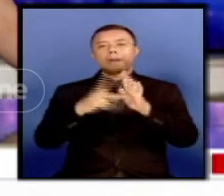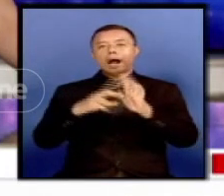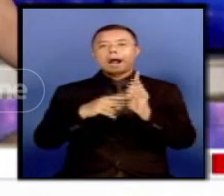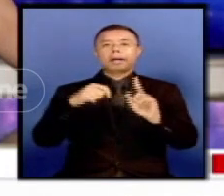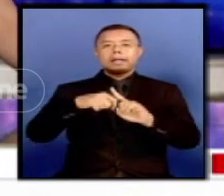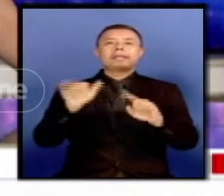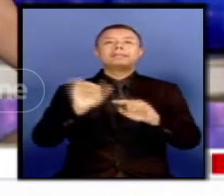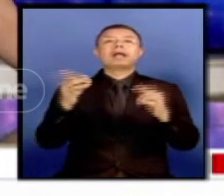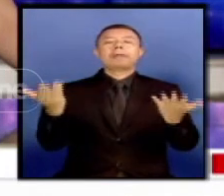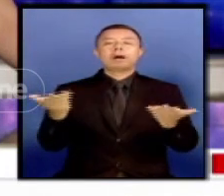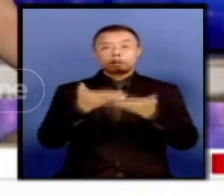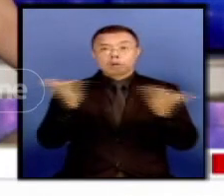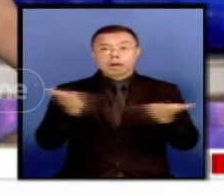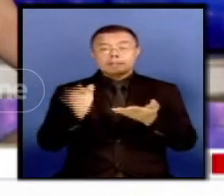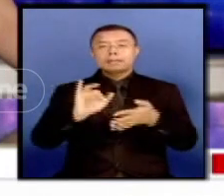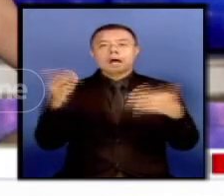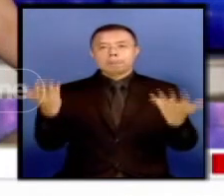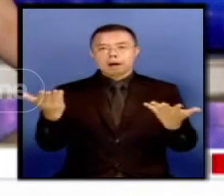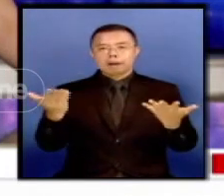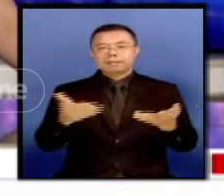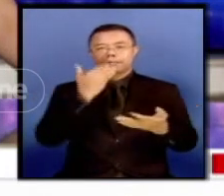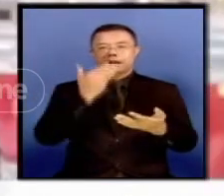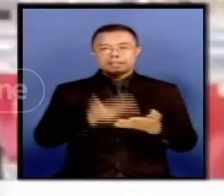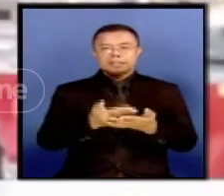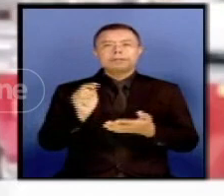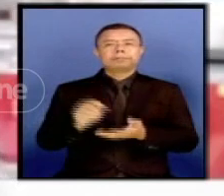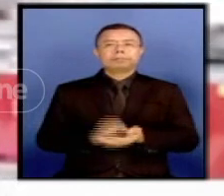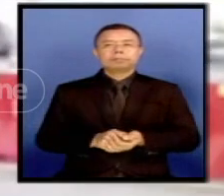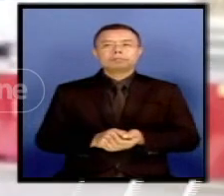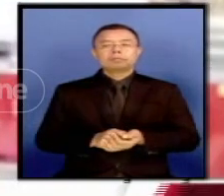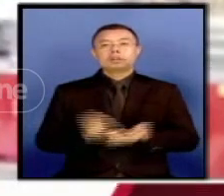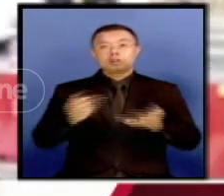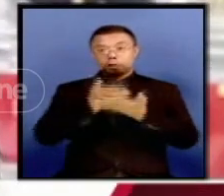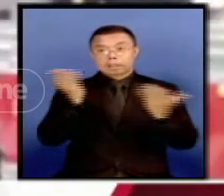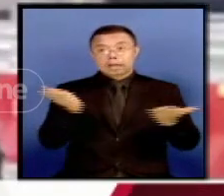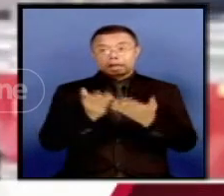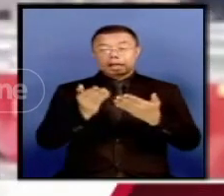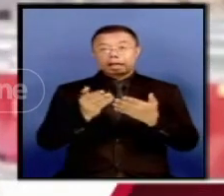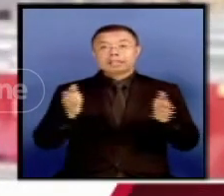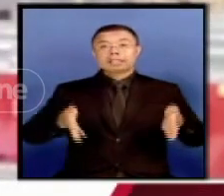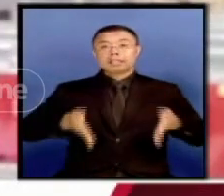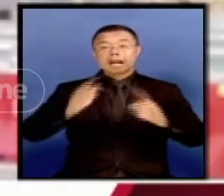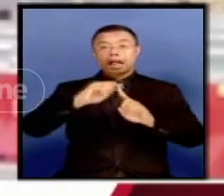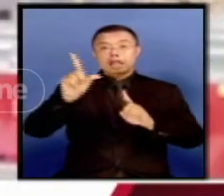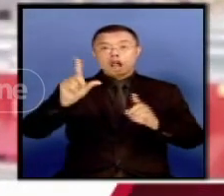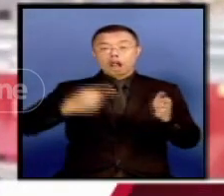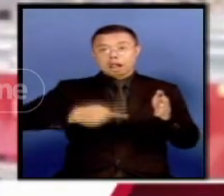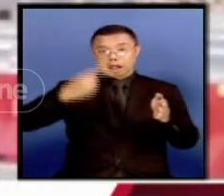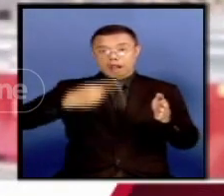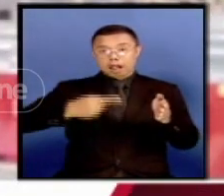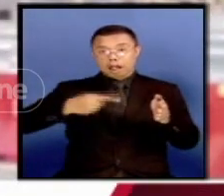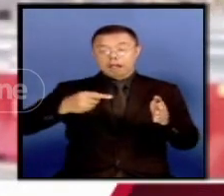Joko? Ya, terima kasih Ebony. Jadi, suasana di gerbang tol Banyumanik ini saat